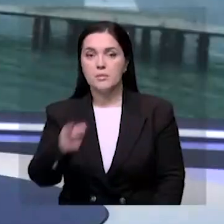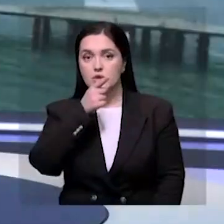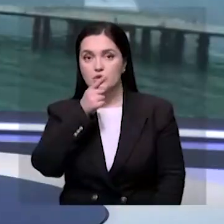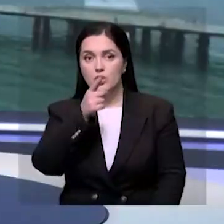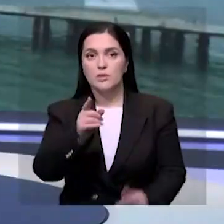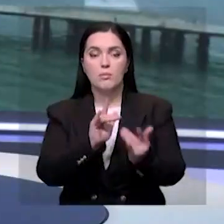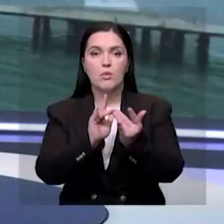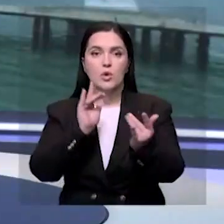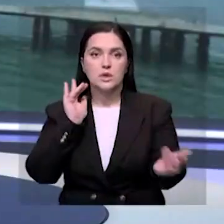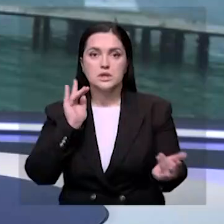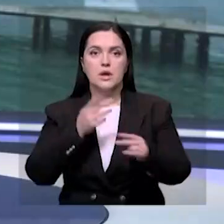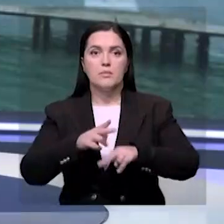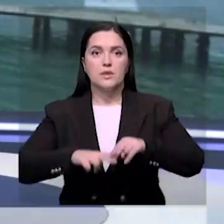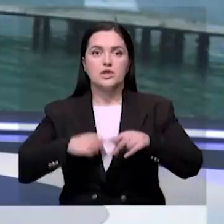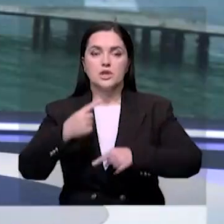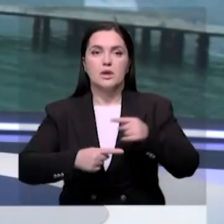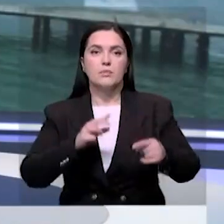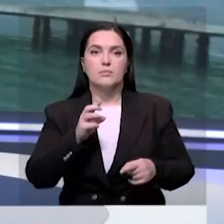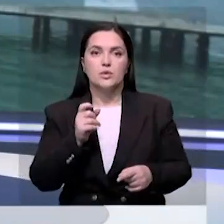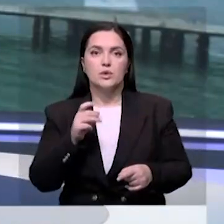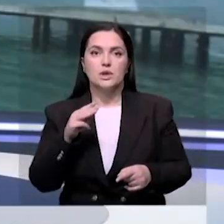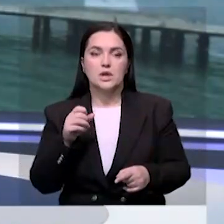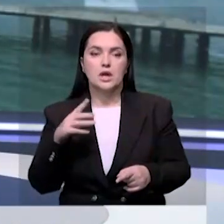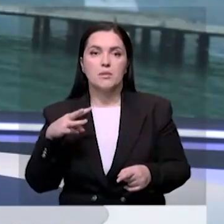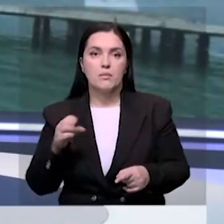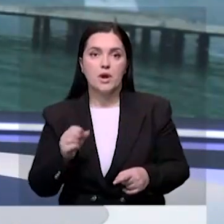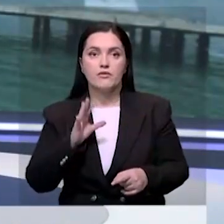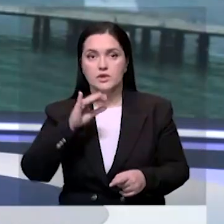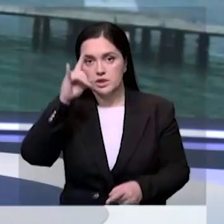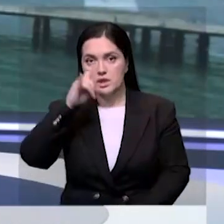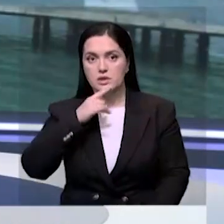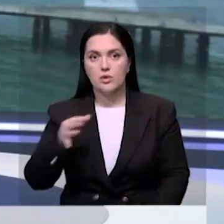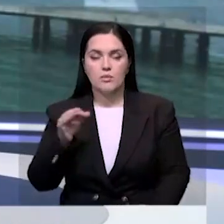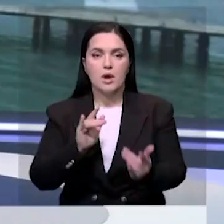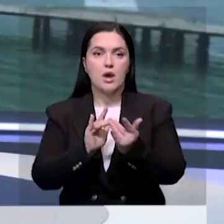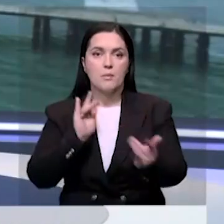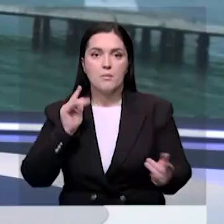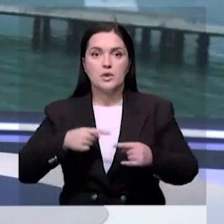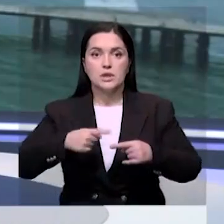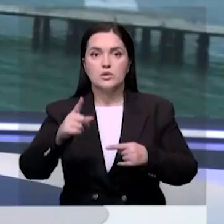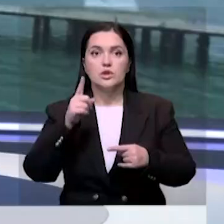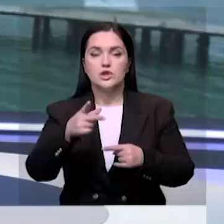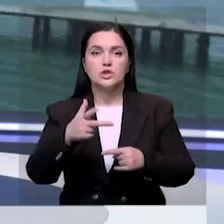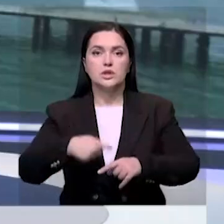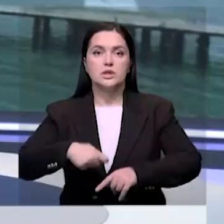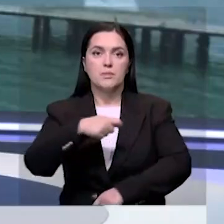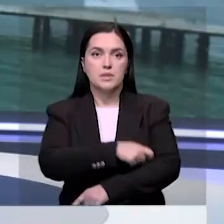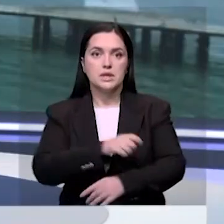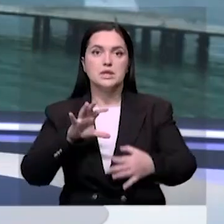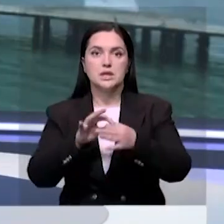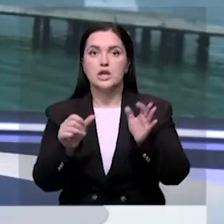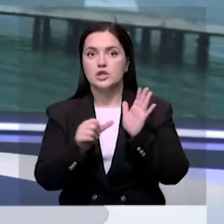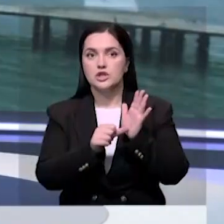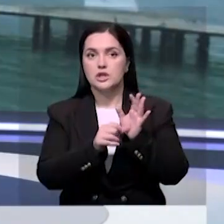Самый протяженный мост в стране построили через Бухтарминское водохранилище в Восточно-Казахстанской области. Мост длиной 1300